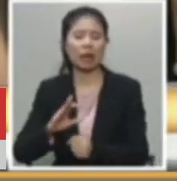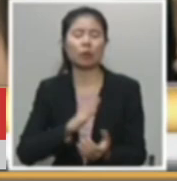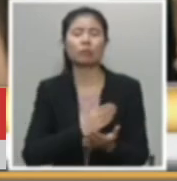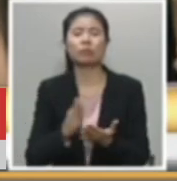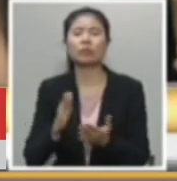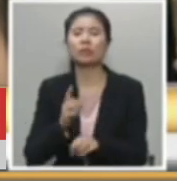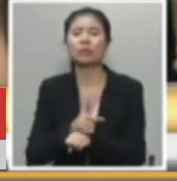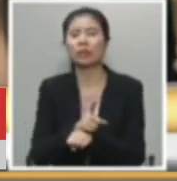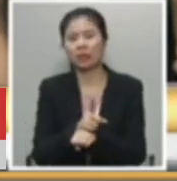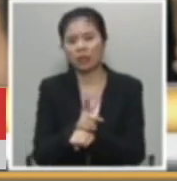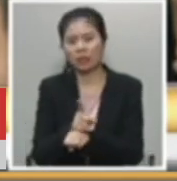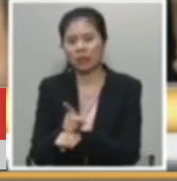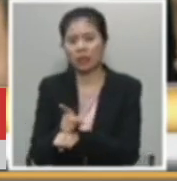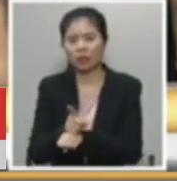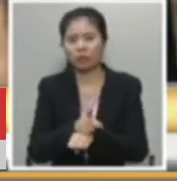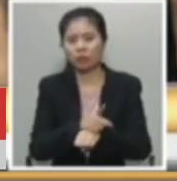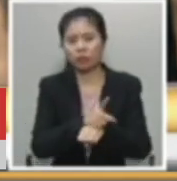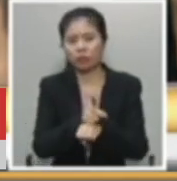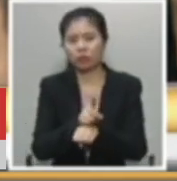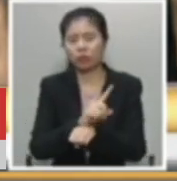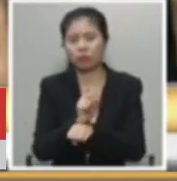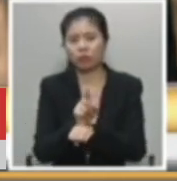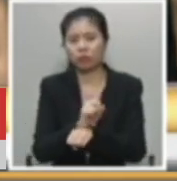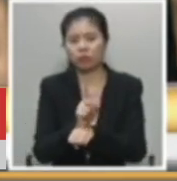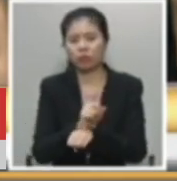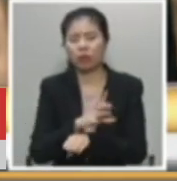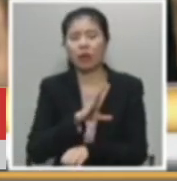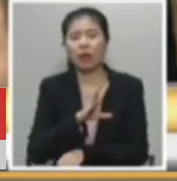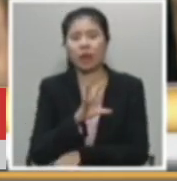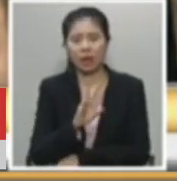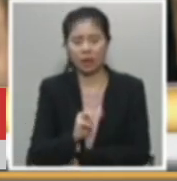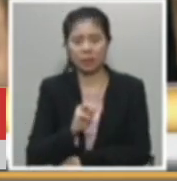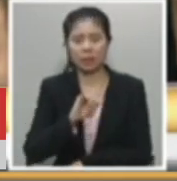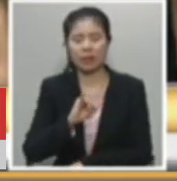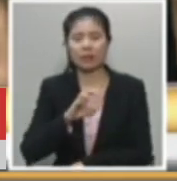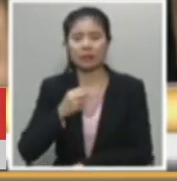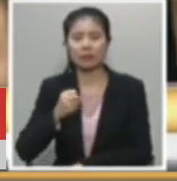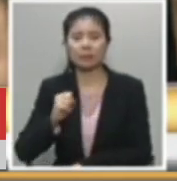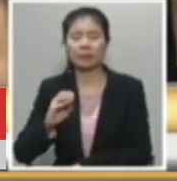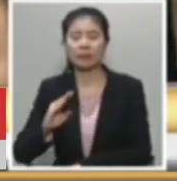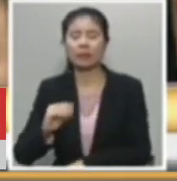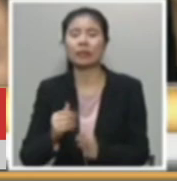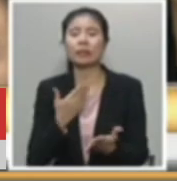เตอร์ MI-17VS จากรัสเซียเพิ่มอีก4ลำเป็นเงิน